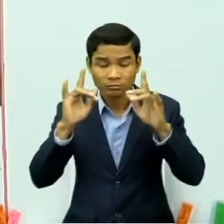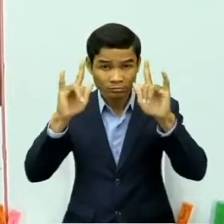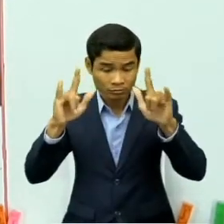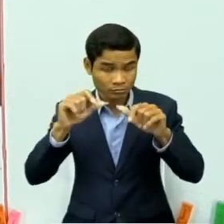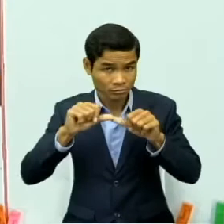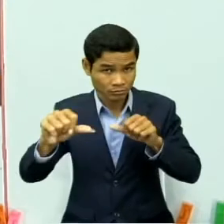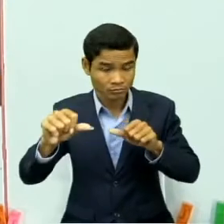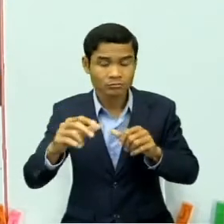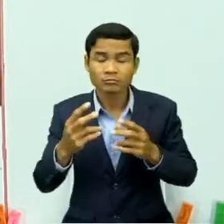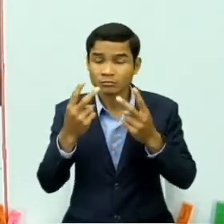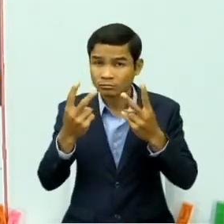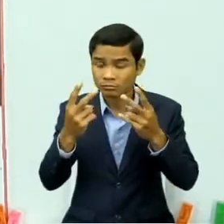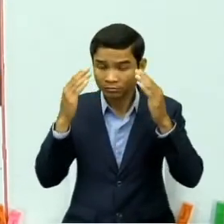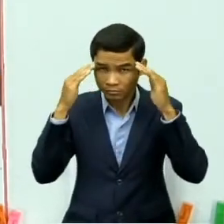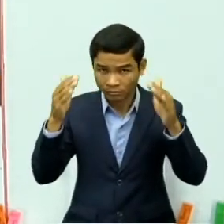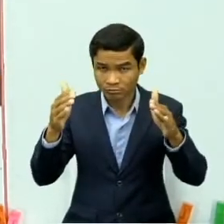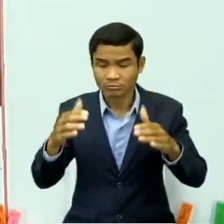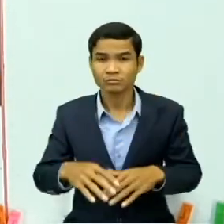tiết con chà mơ thằng ọc ní